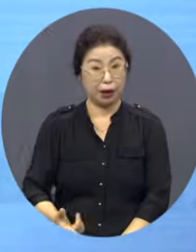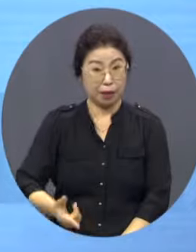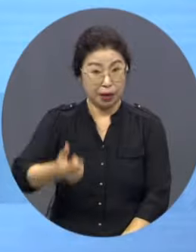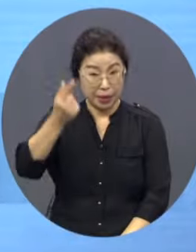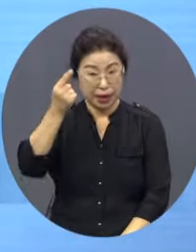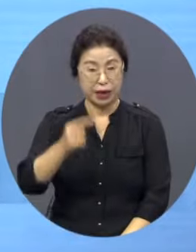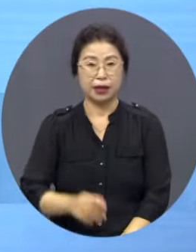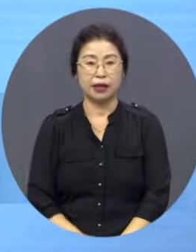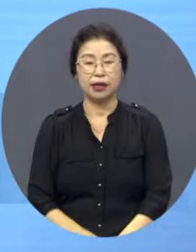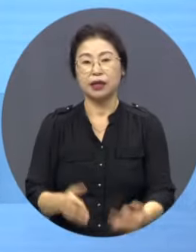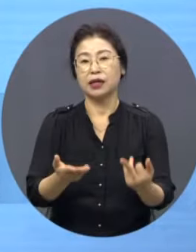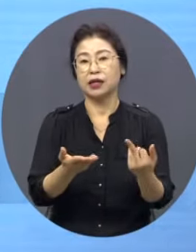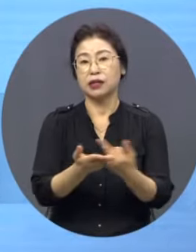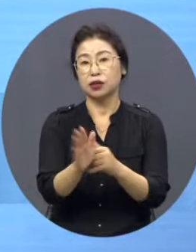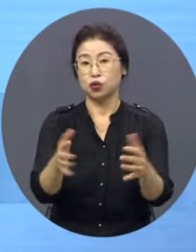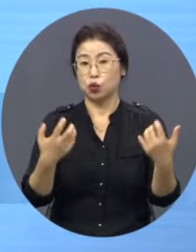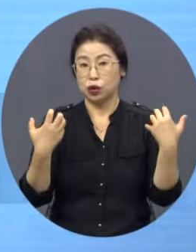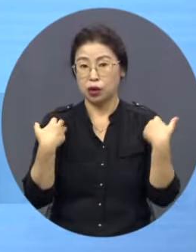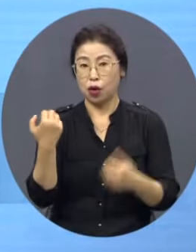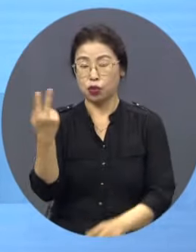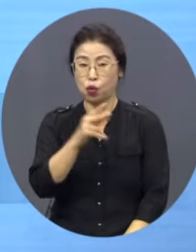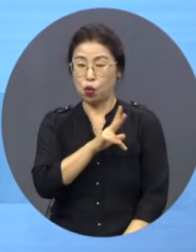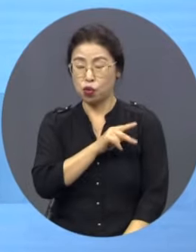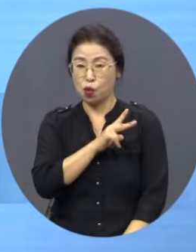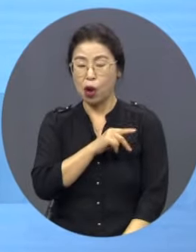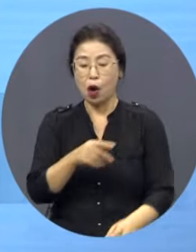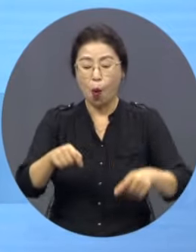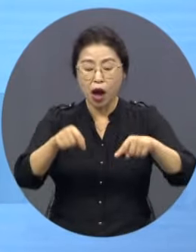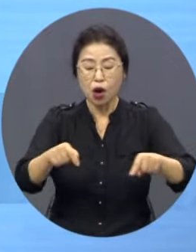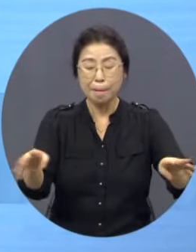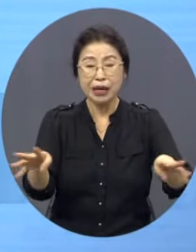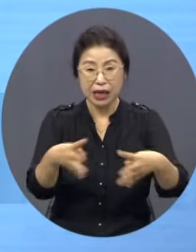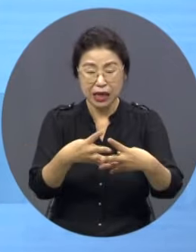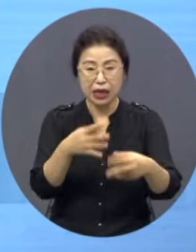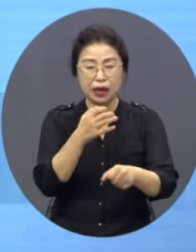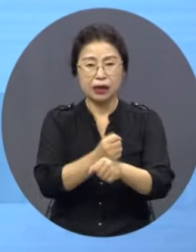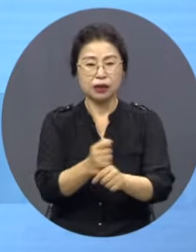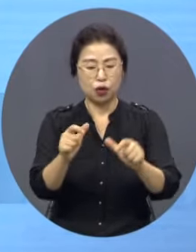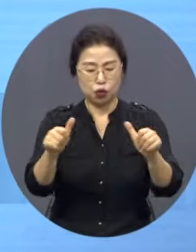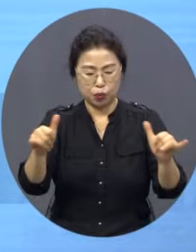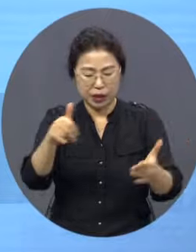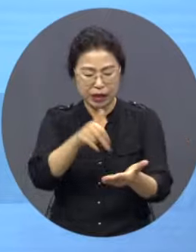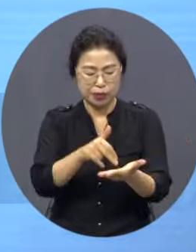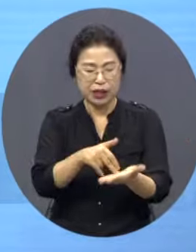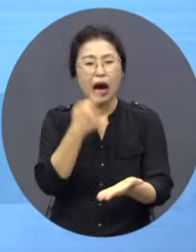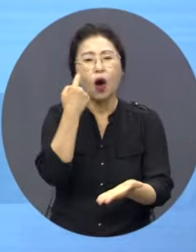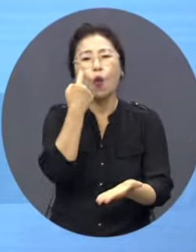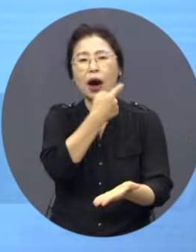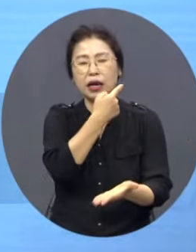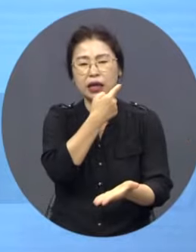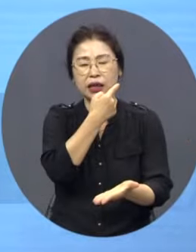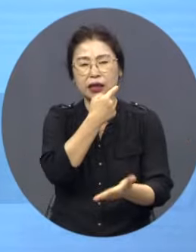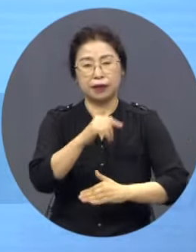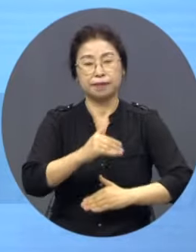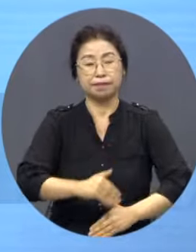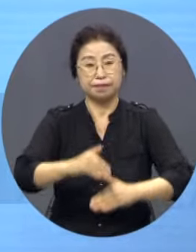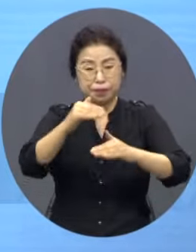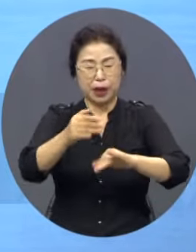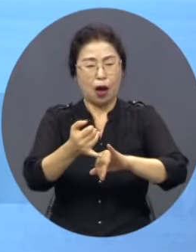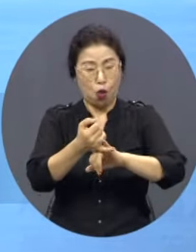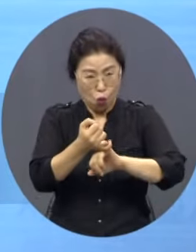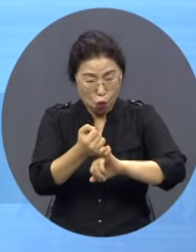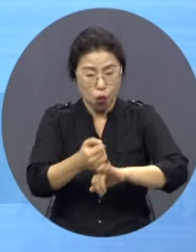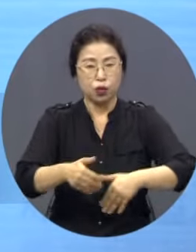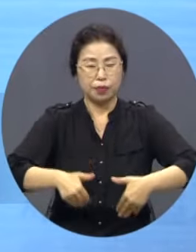신속하게 제주도와 또 도의와 협의해서 도민들의 의사를 확인할 수 있는 절차를